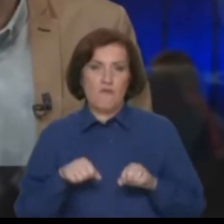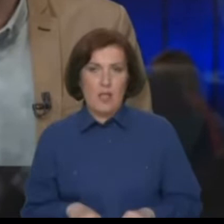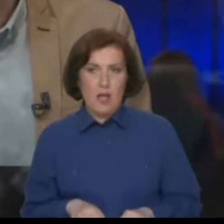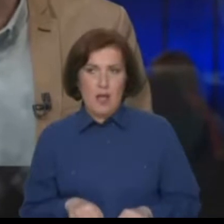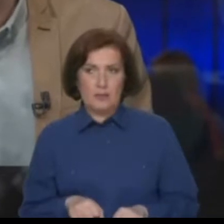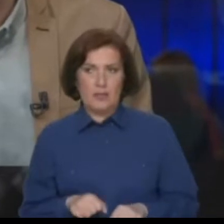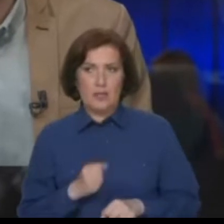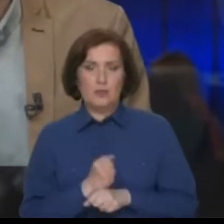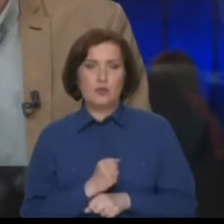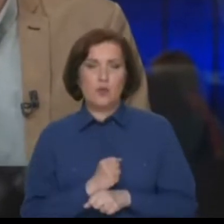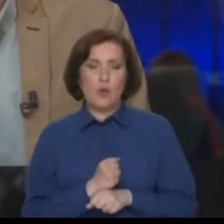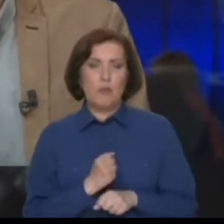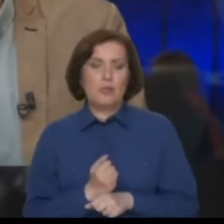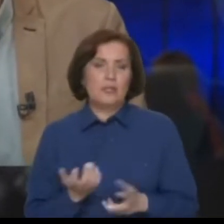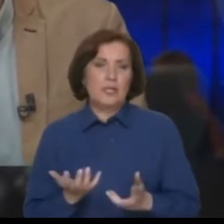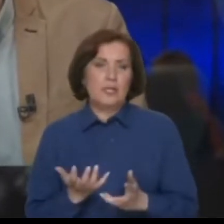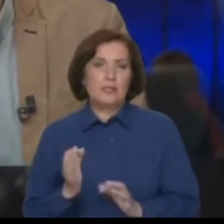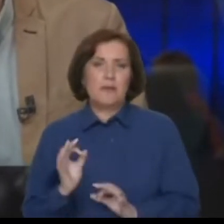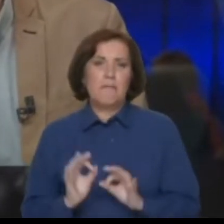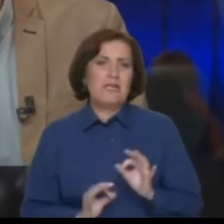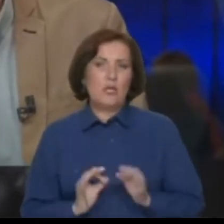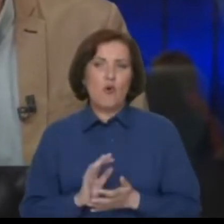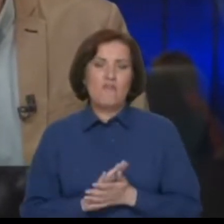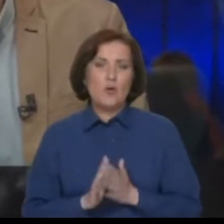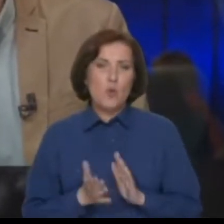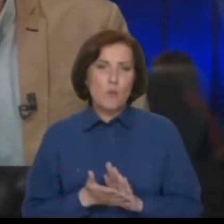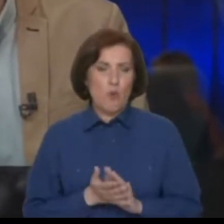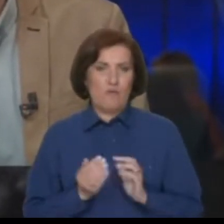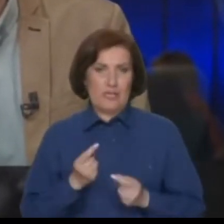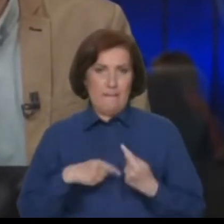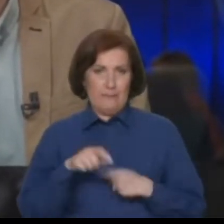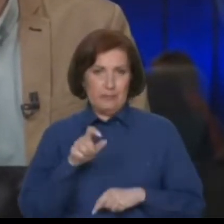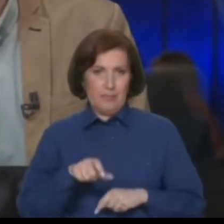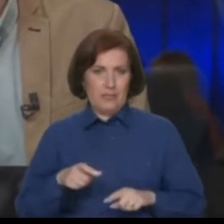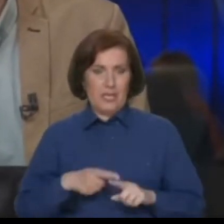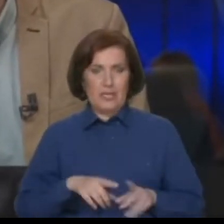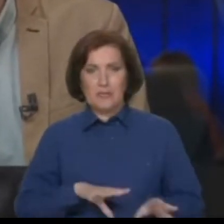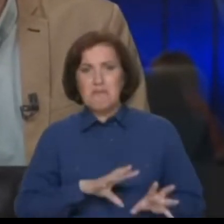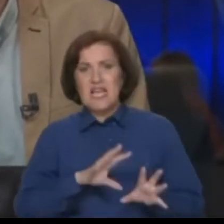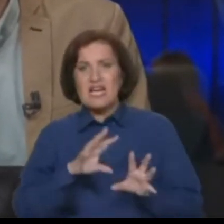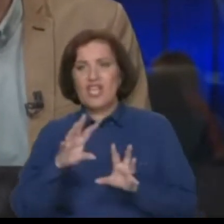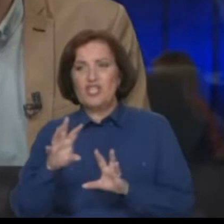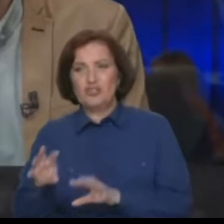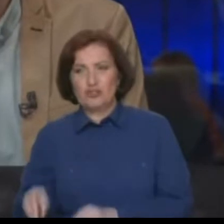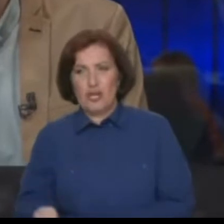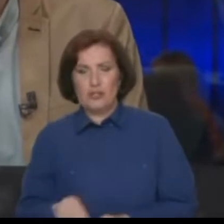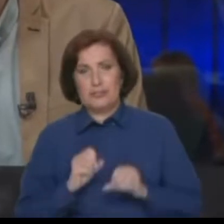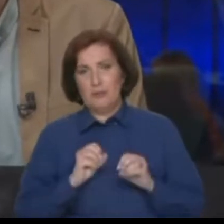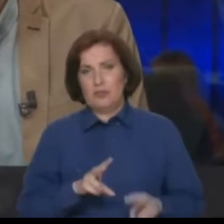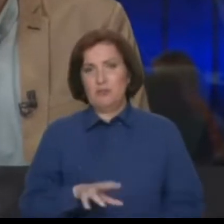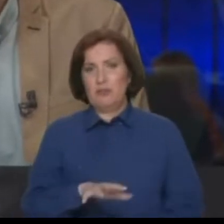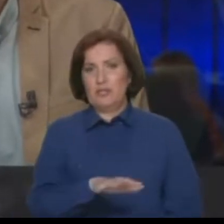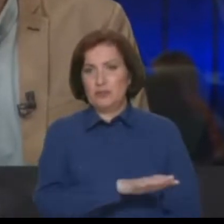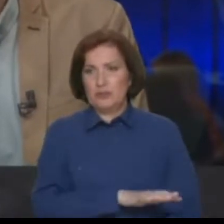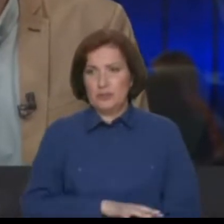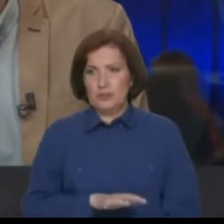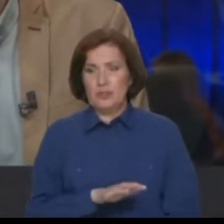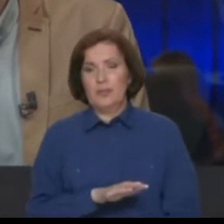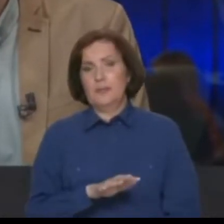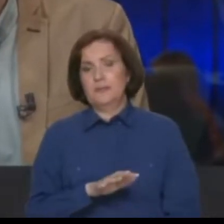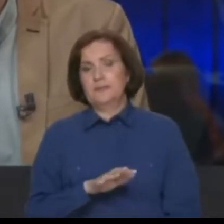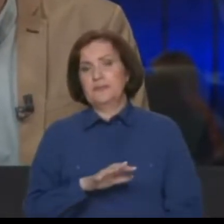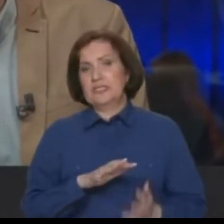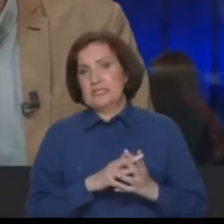влада зробити якісь пільгові умови для підприємців, які переїжджають з небезпечних